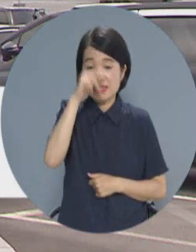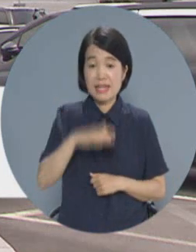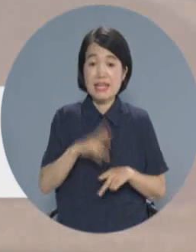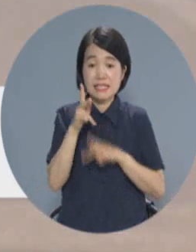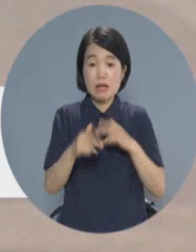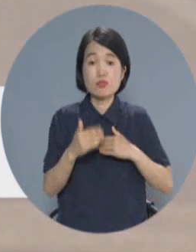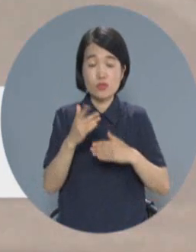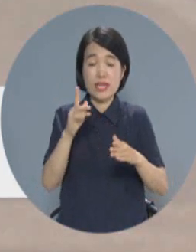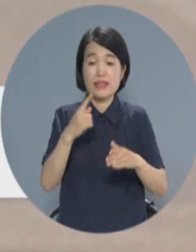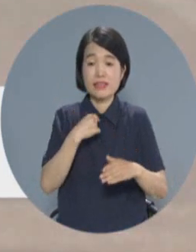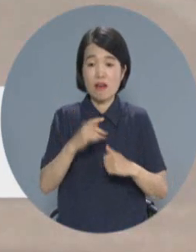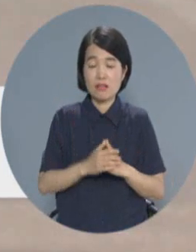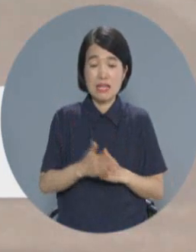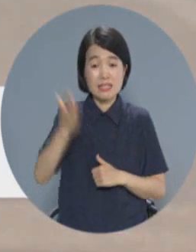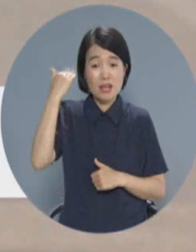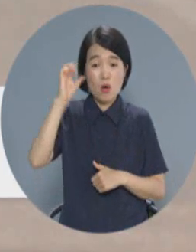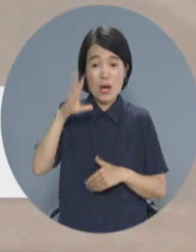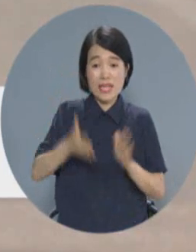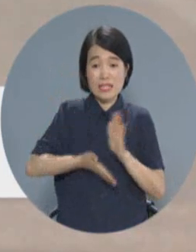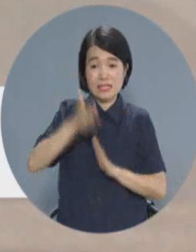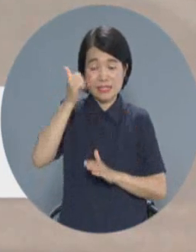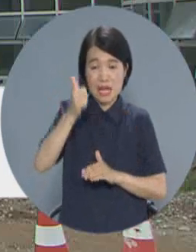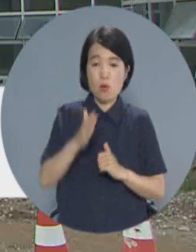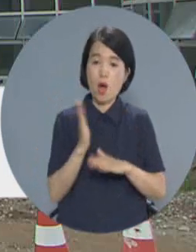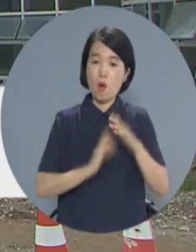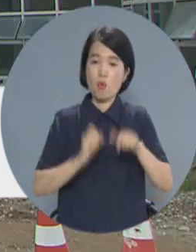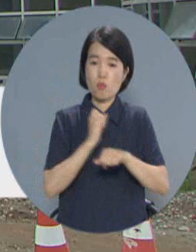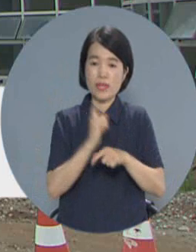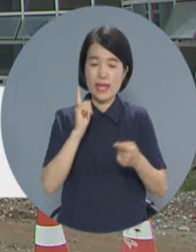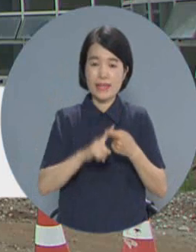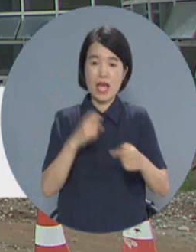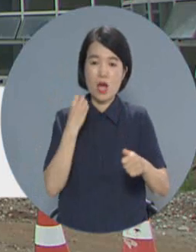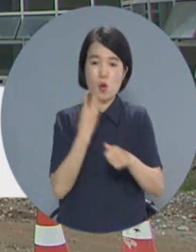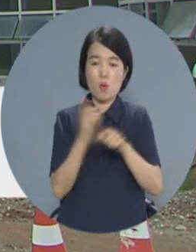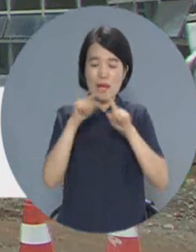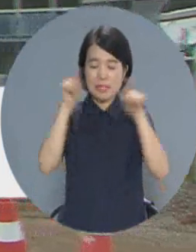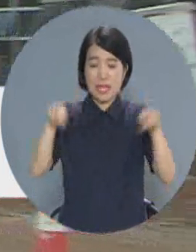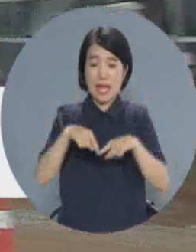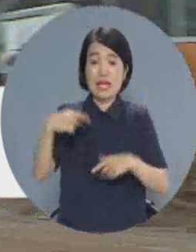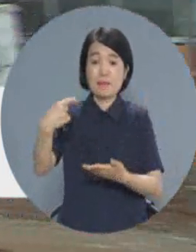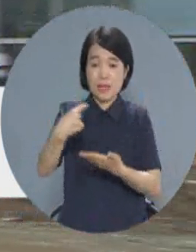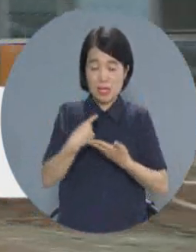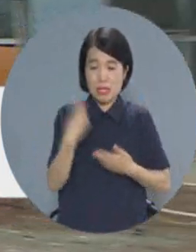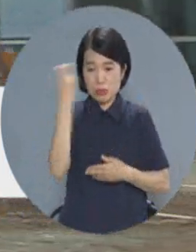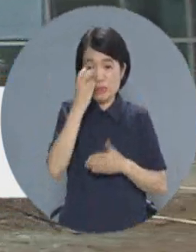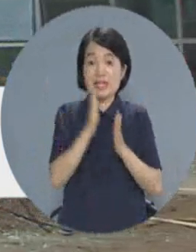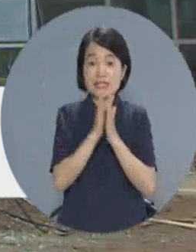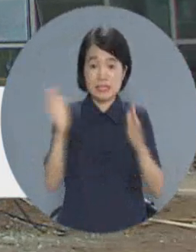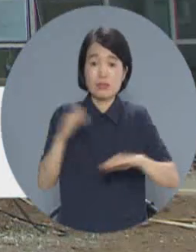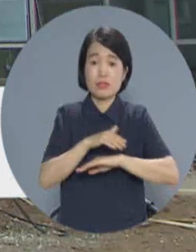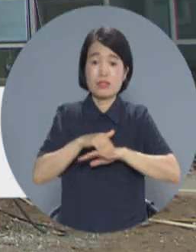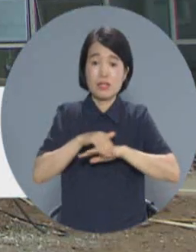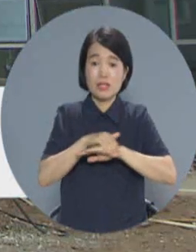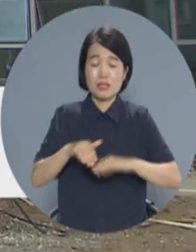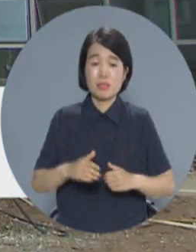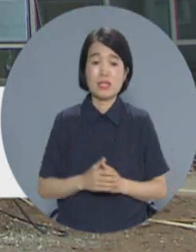사업을 추진했던 정연복 전 광양시장과 공무원들에 대한 고발장을 접수하고 조사를 진행할